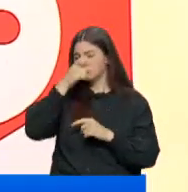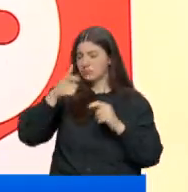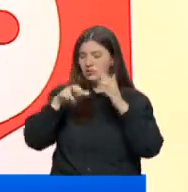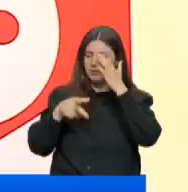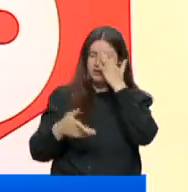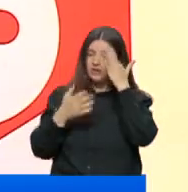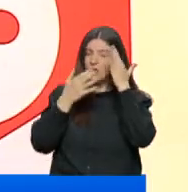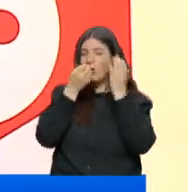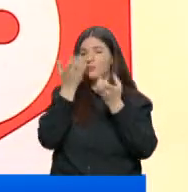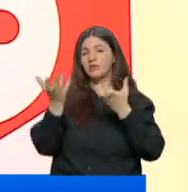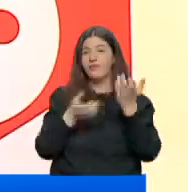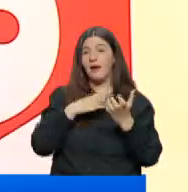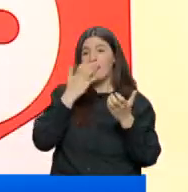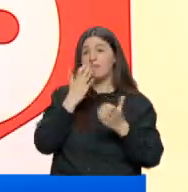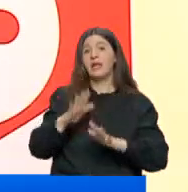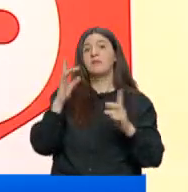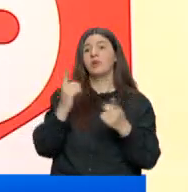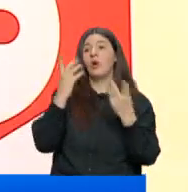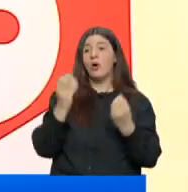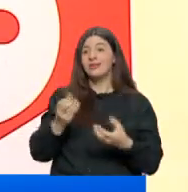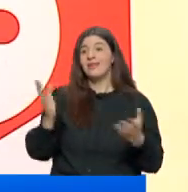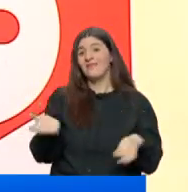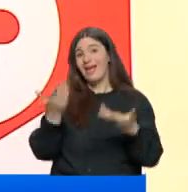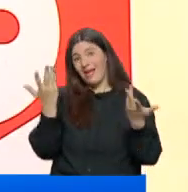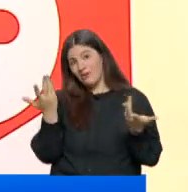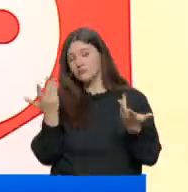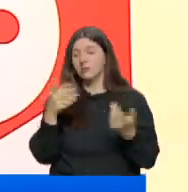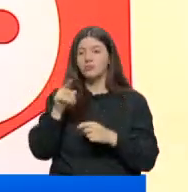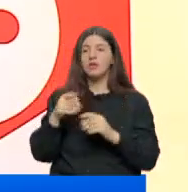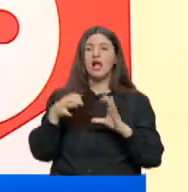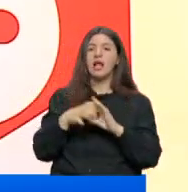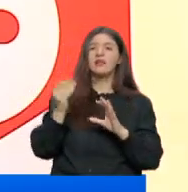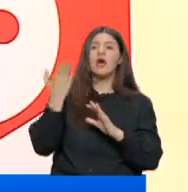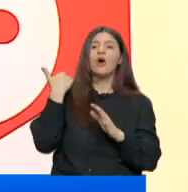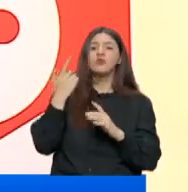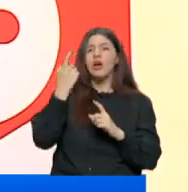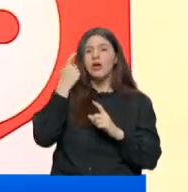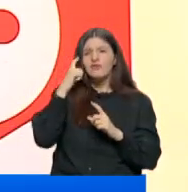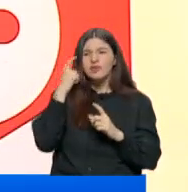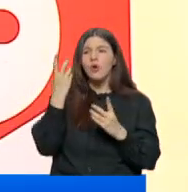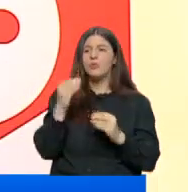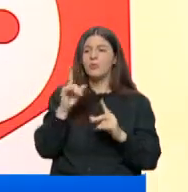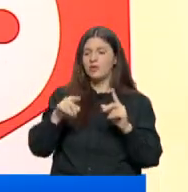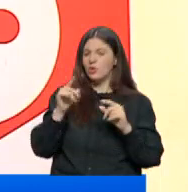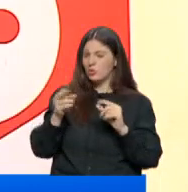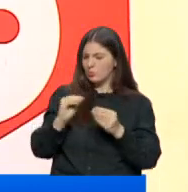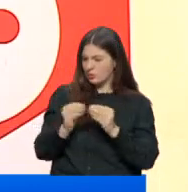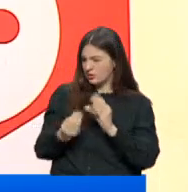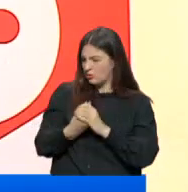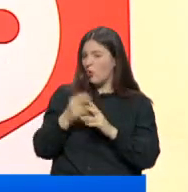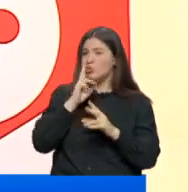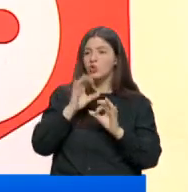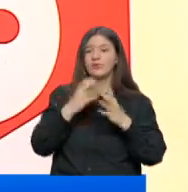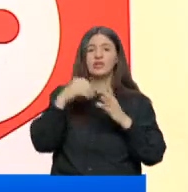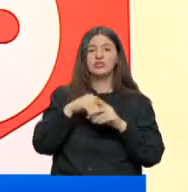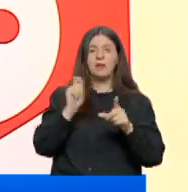gibi işte orman yangınları var. Beklenmedik bir şey olsaydı eğer. Buna ilişkin daha önce öngörmediğiniz bir takım sonuçları çözmek için ek bütçe çıkartabiliriz ama